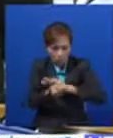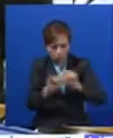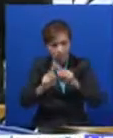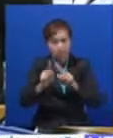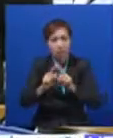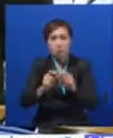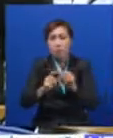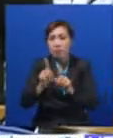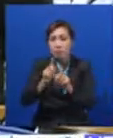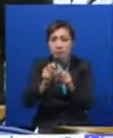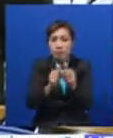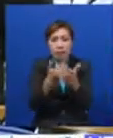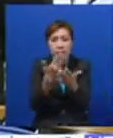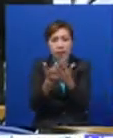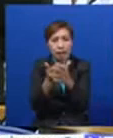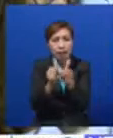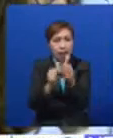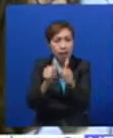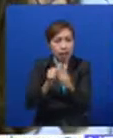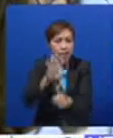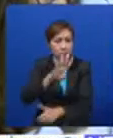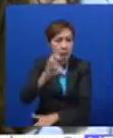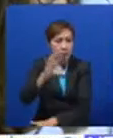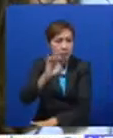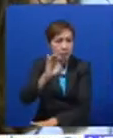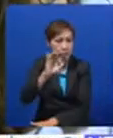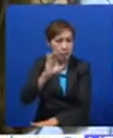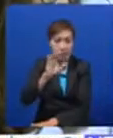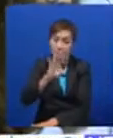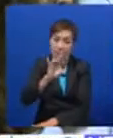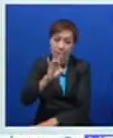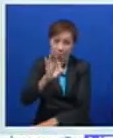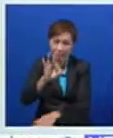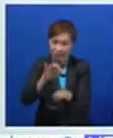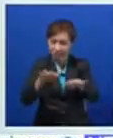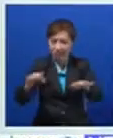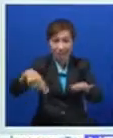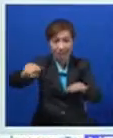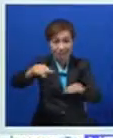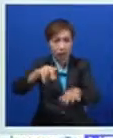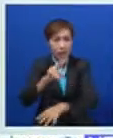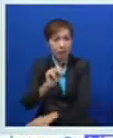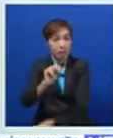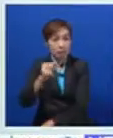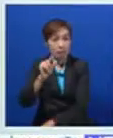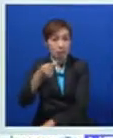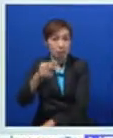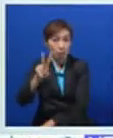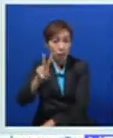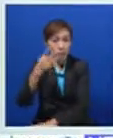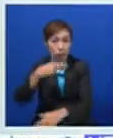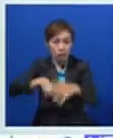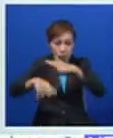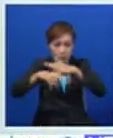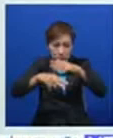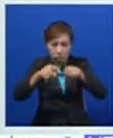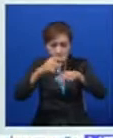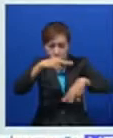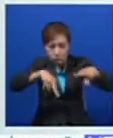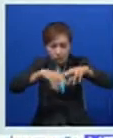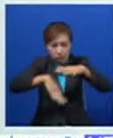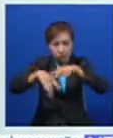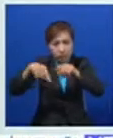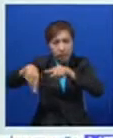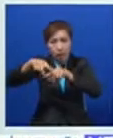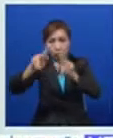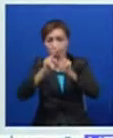ประมูลรถเมย์ NGV 489คันและการตรวจสอบความโปร่งใสกรณีที่มีการร้องเรียนไปยังคณะกรรม